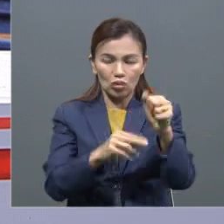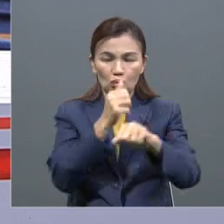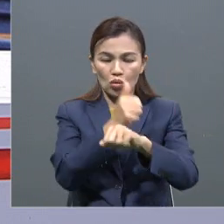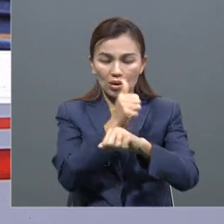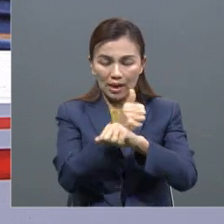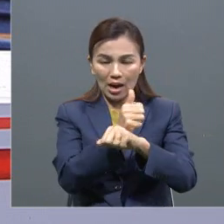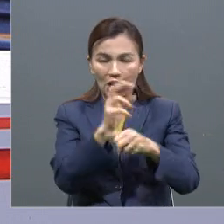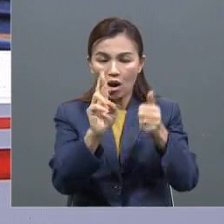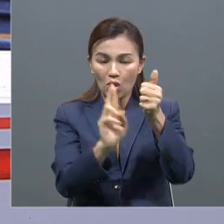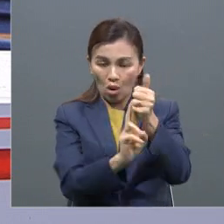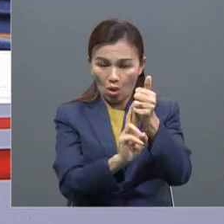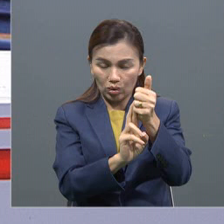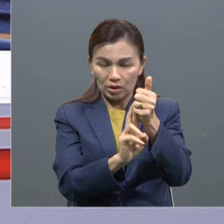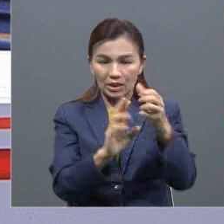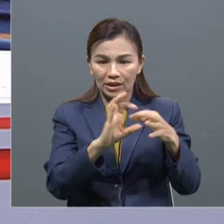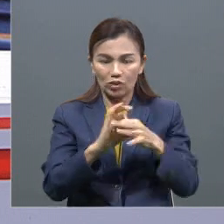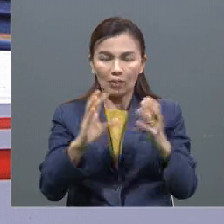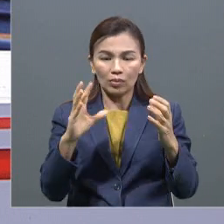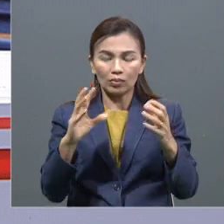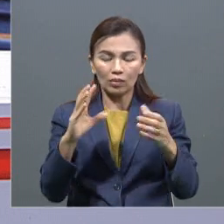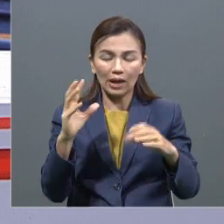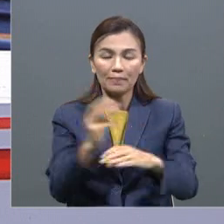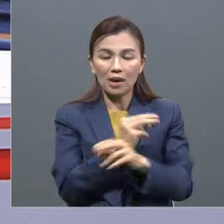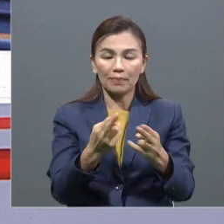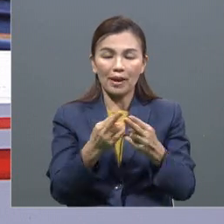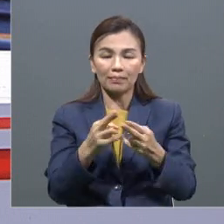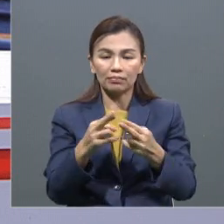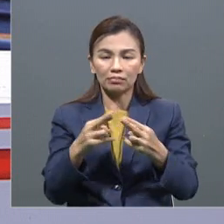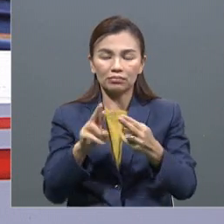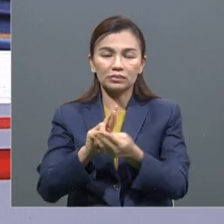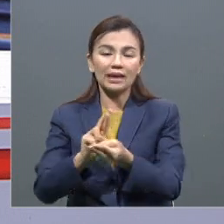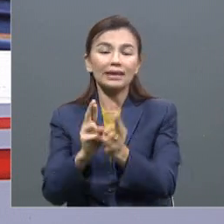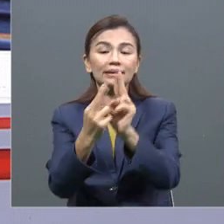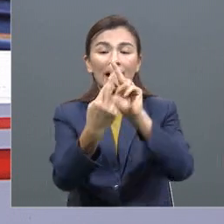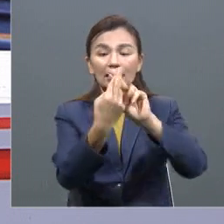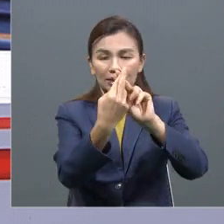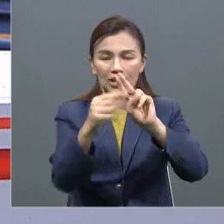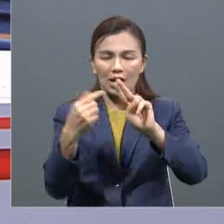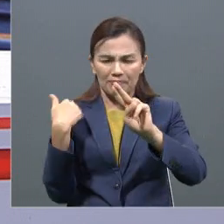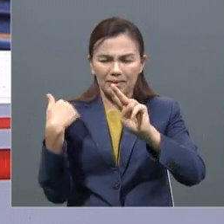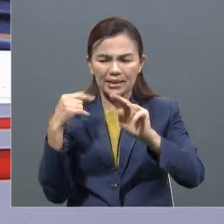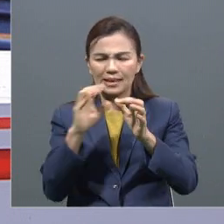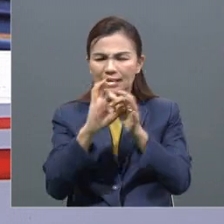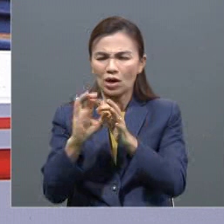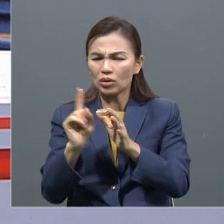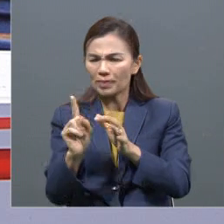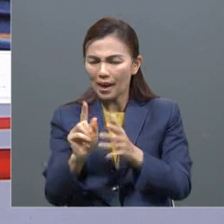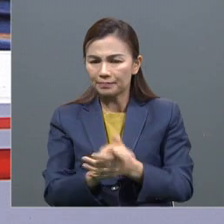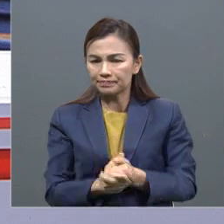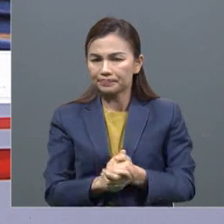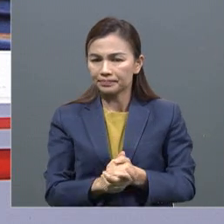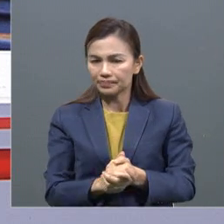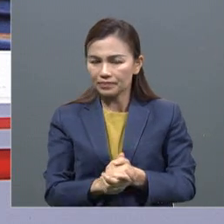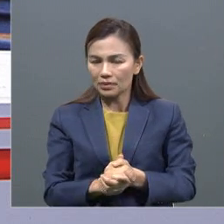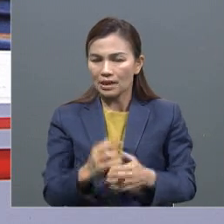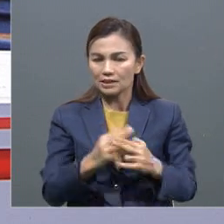าติพีรพันธ์ท่านก็บอกกับนักข่าวเหมือนกันว่าของรวมไทยสร้างชาติเนี่ยจริงๆมีโควต้าอยู่อันนึงถูกไหมฮะเพราะว่าตอนนั้นเนี่ยคุณกฤ